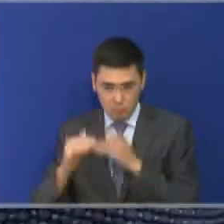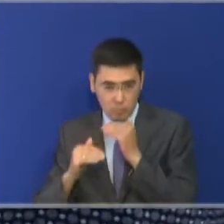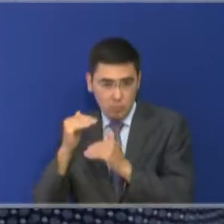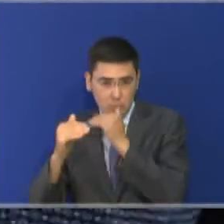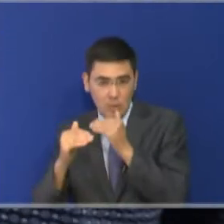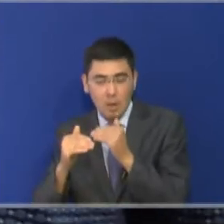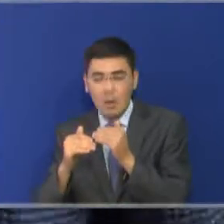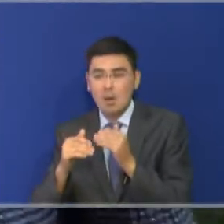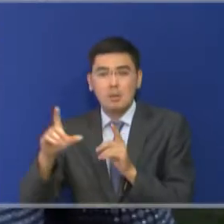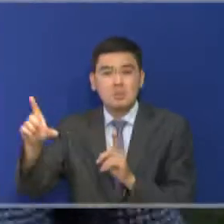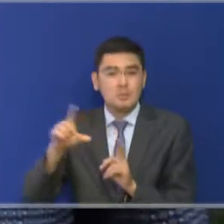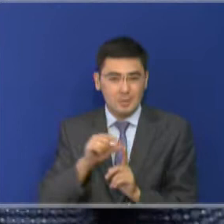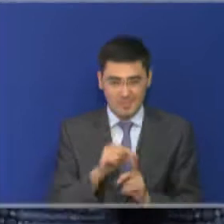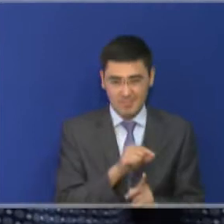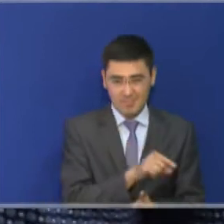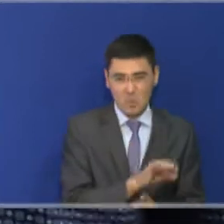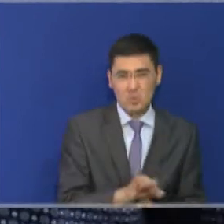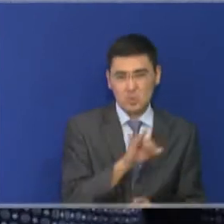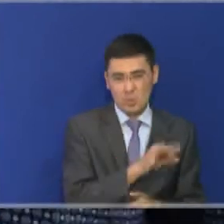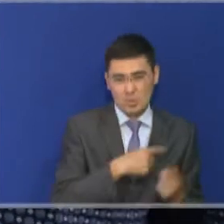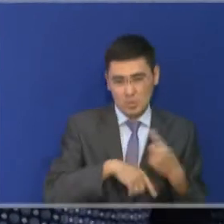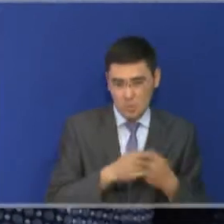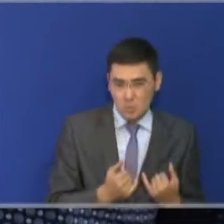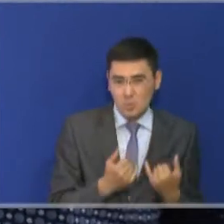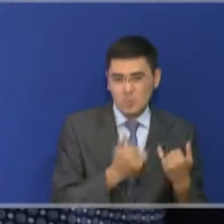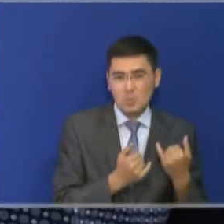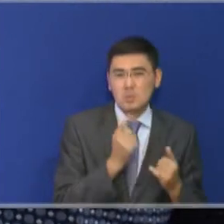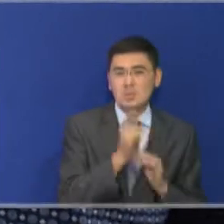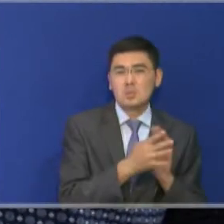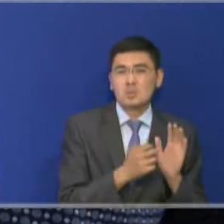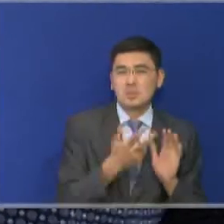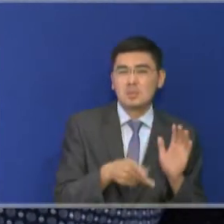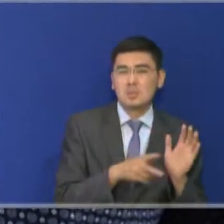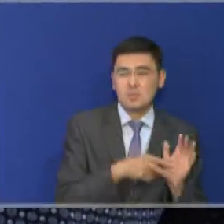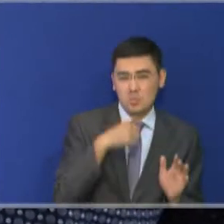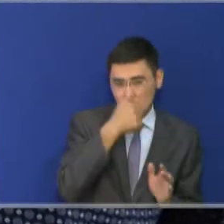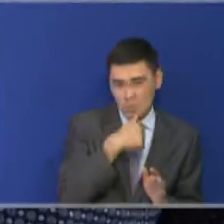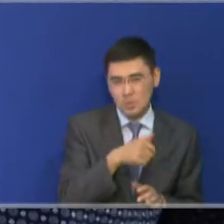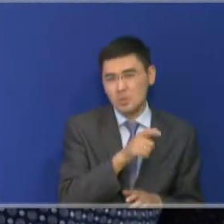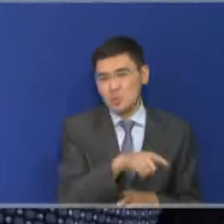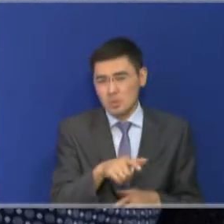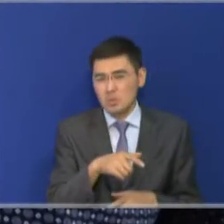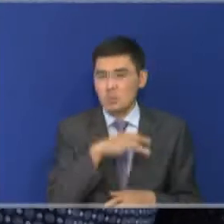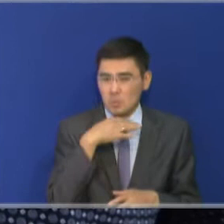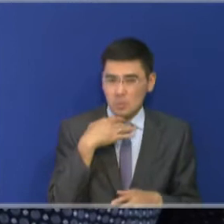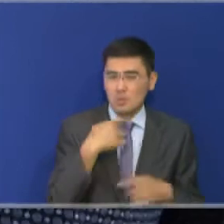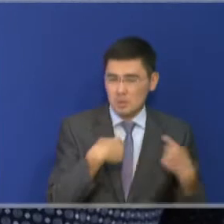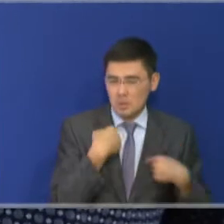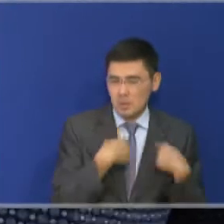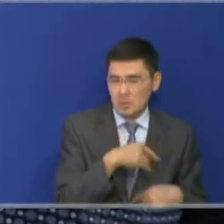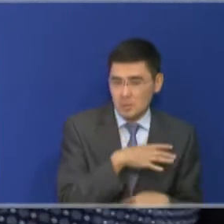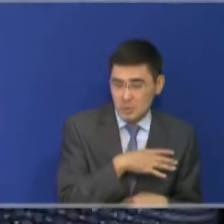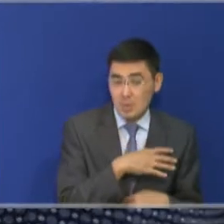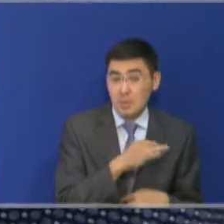құрмет көрсетуден басталады. Қазақстанда 1997 жылдан бері еліміздің тарихындағы ақтаңдақ беттерге тереңнен үңіле бастады.